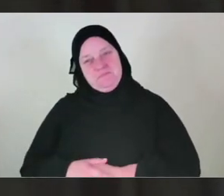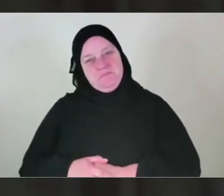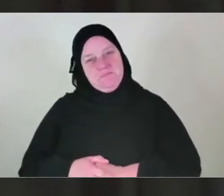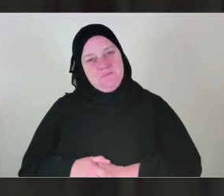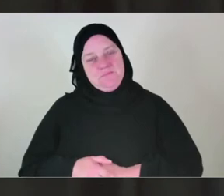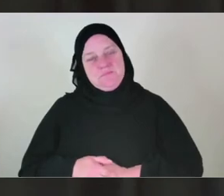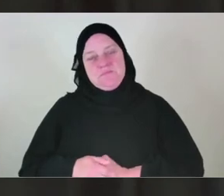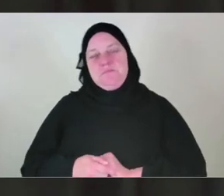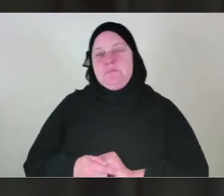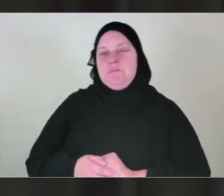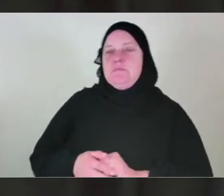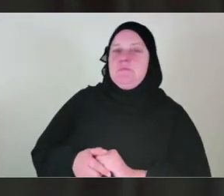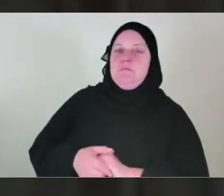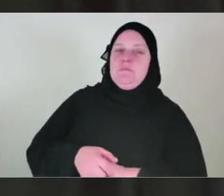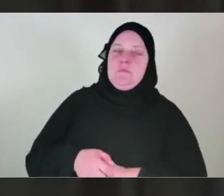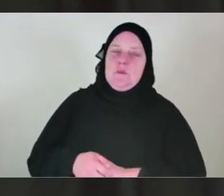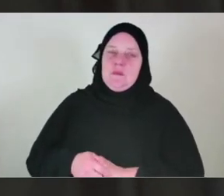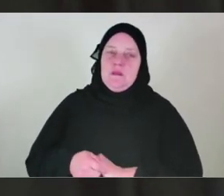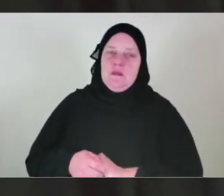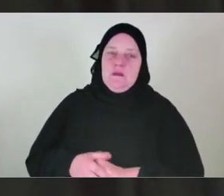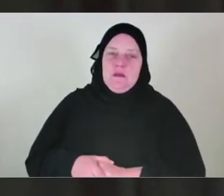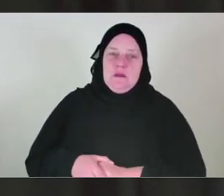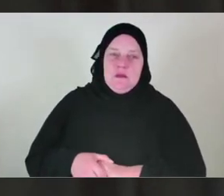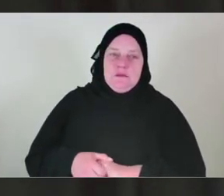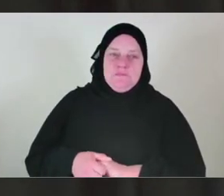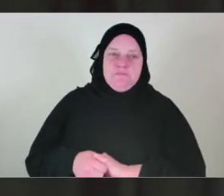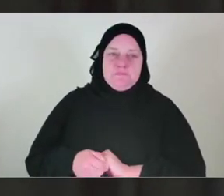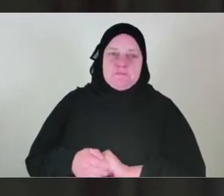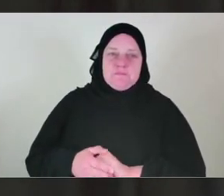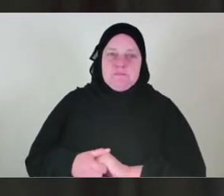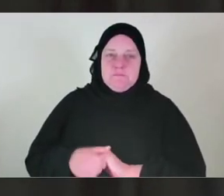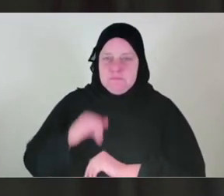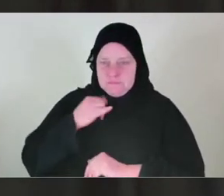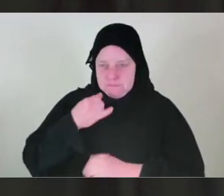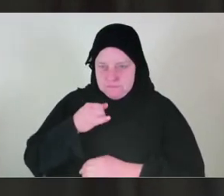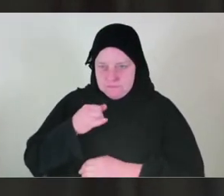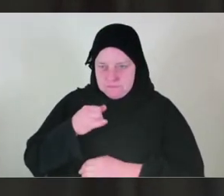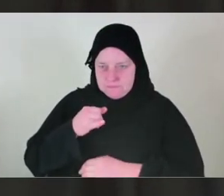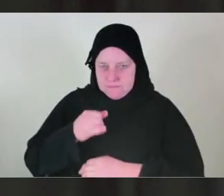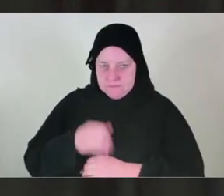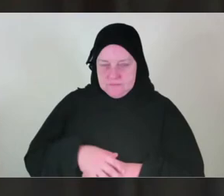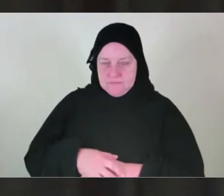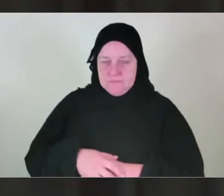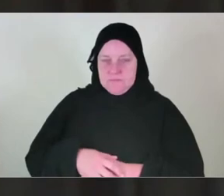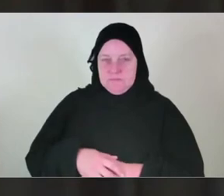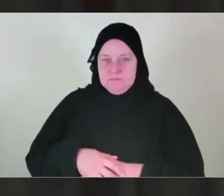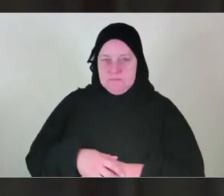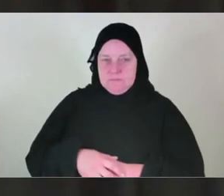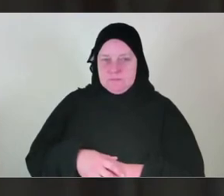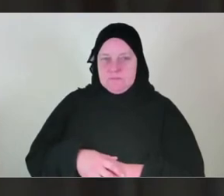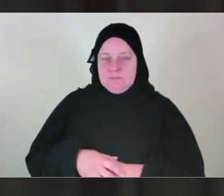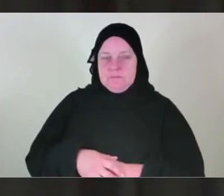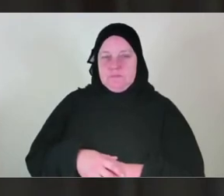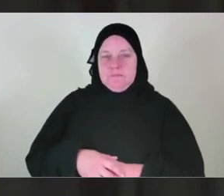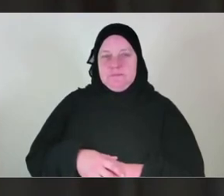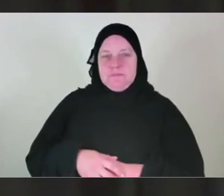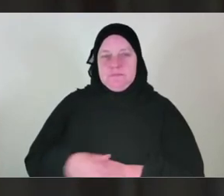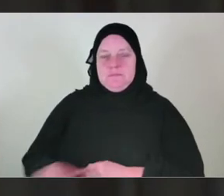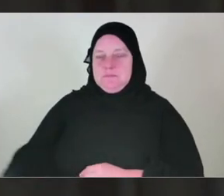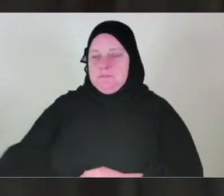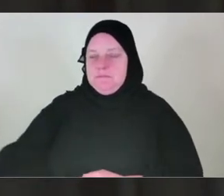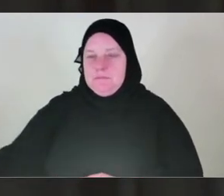عَزَّ وَجَلْ خَفِيَ عَلَيْهِ رِضَاءُ أَبِي بَكْرِ مِنْ سَخَطِهِ حَتَّى سَأَلَ